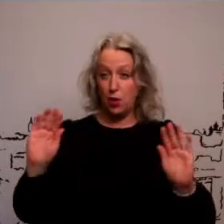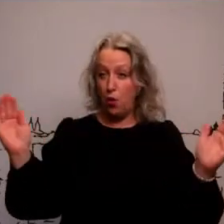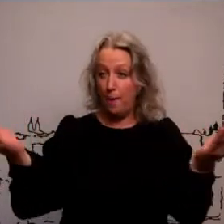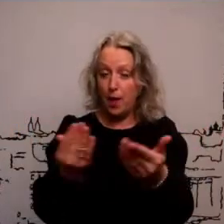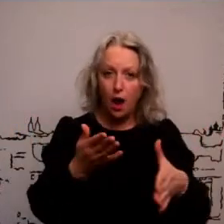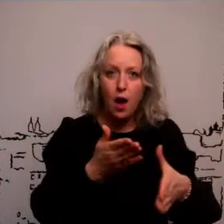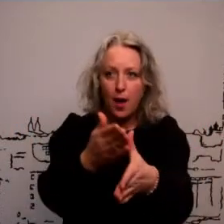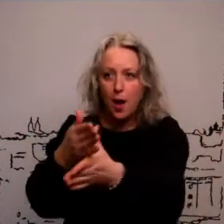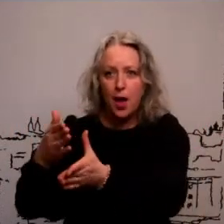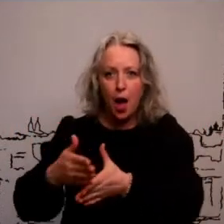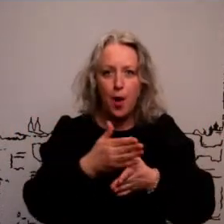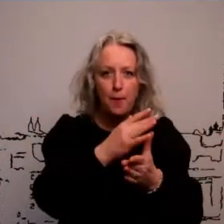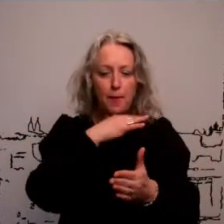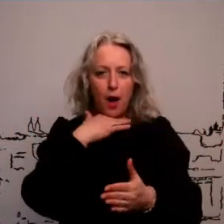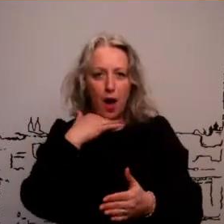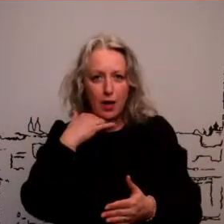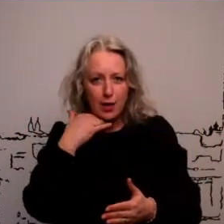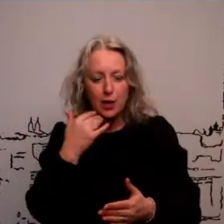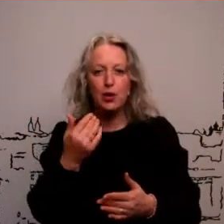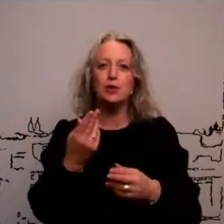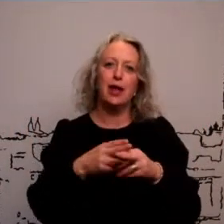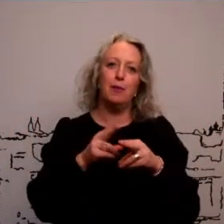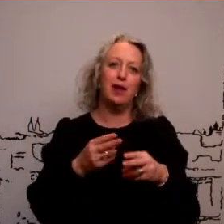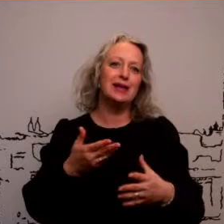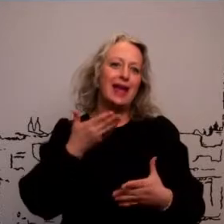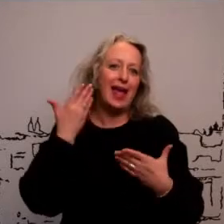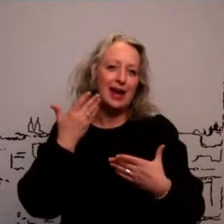noh, selle võrra läinud ka kergemalt.